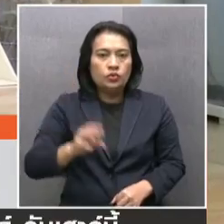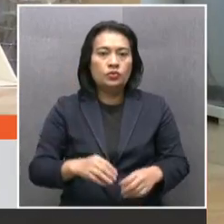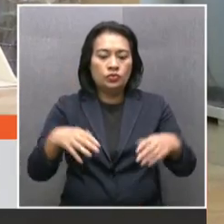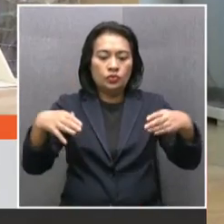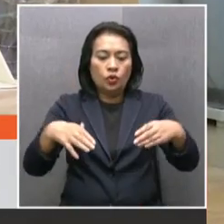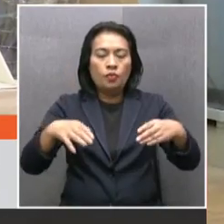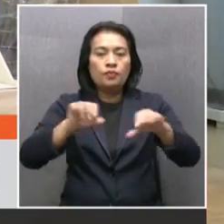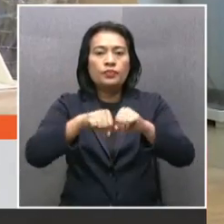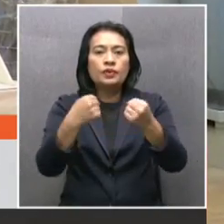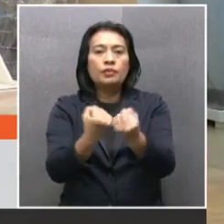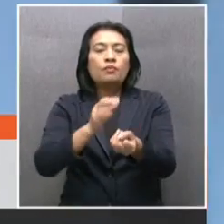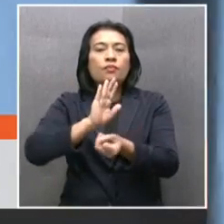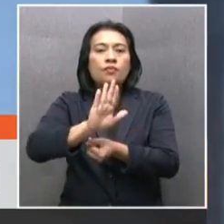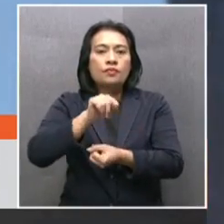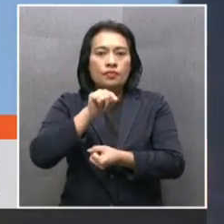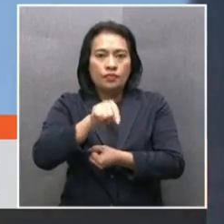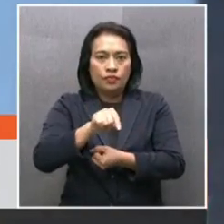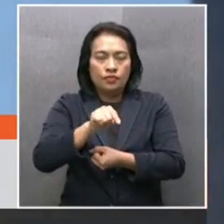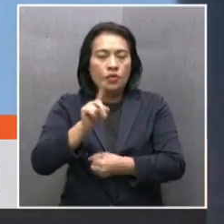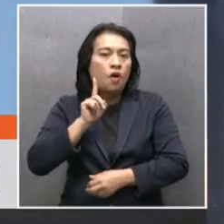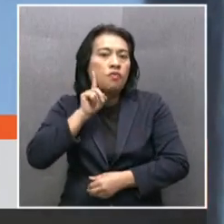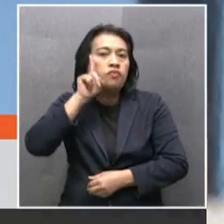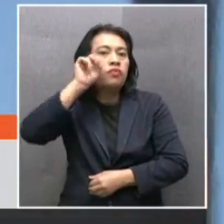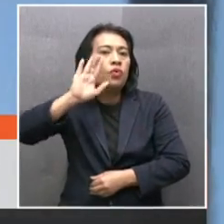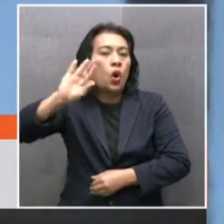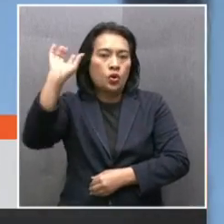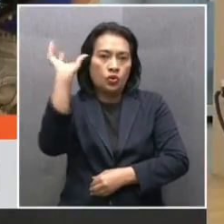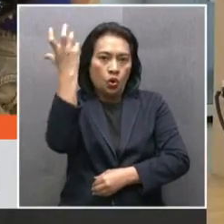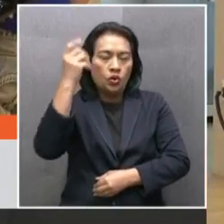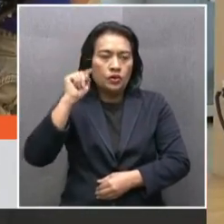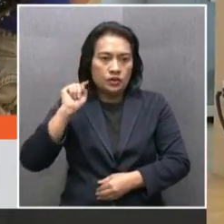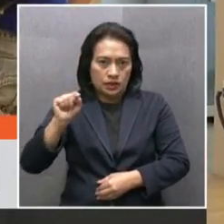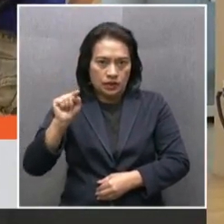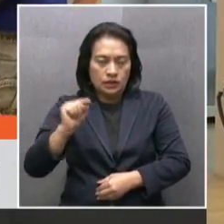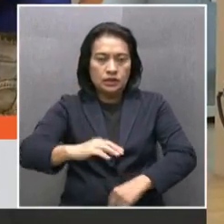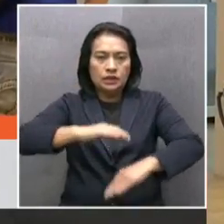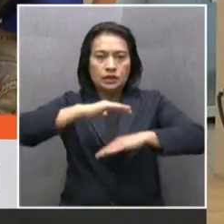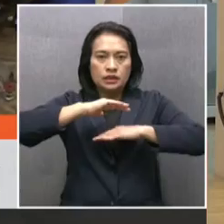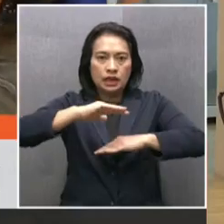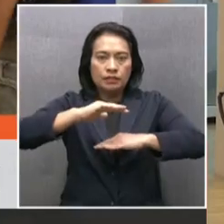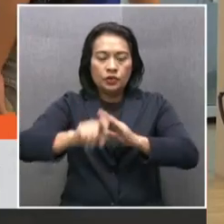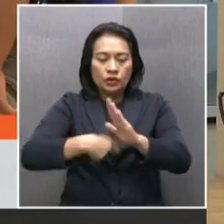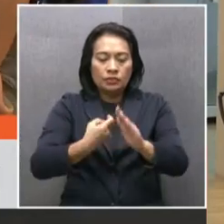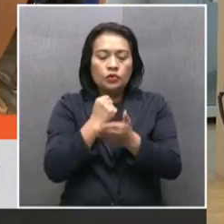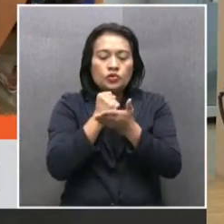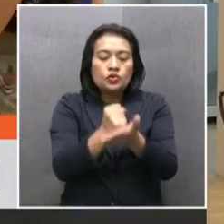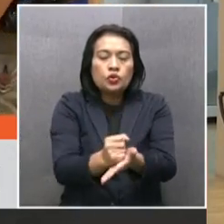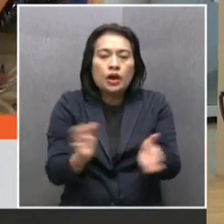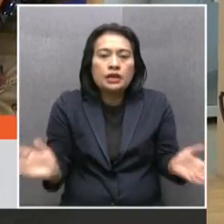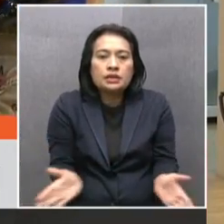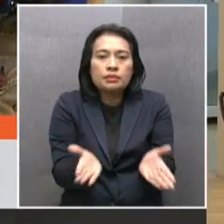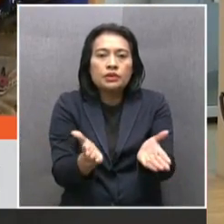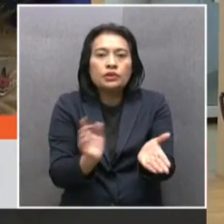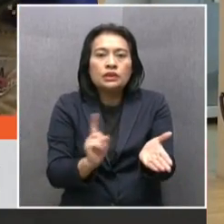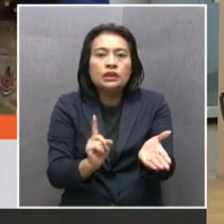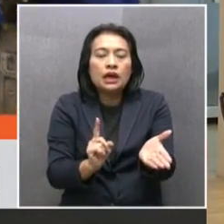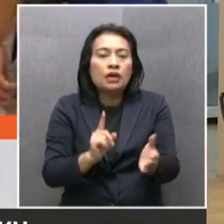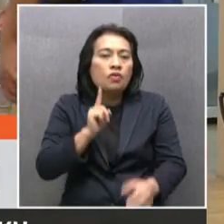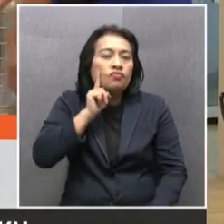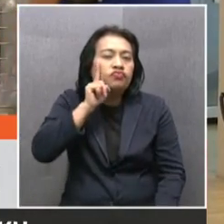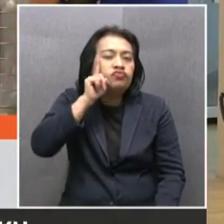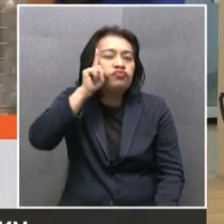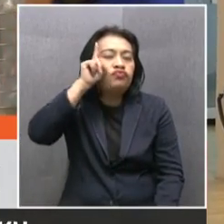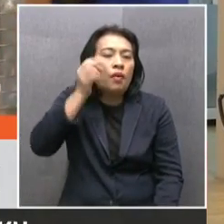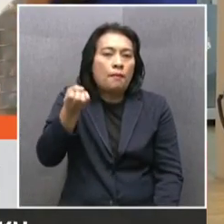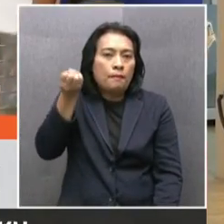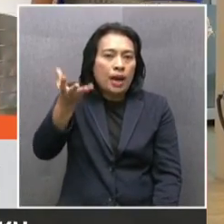ความดันโลหิตสูงโลกหรือว่า World Hypertension League ได้กำหนดประเด็นการรณรงค์ค่ะคือความดันสูงเกิน